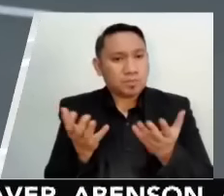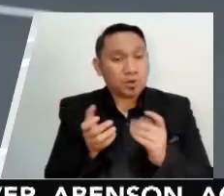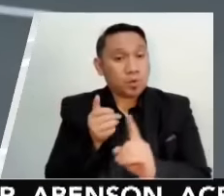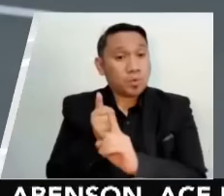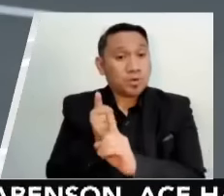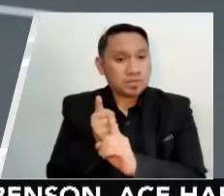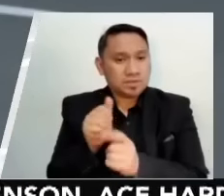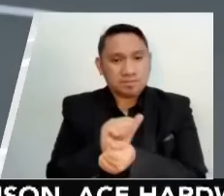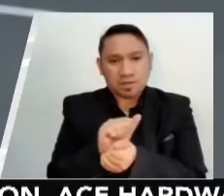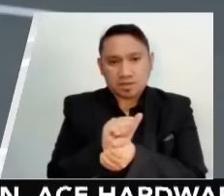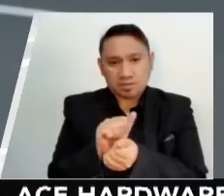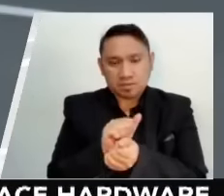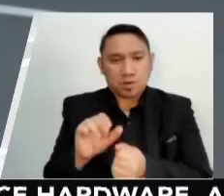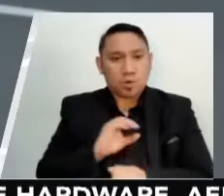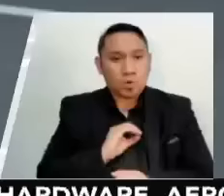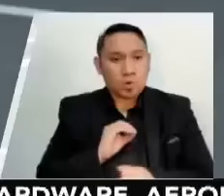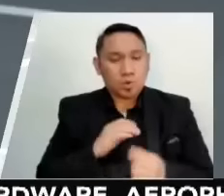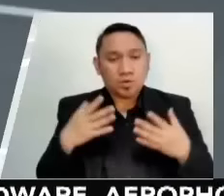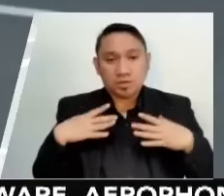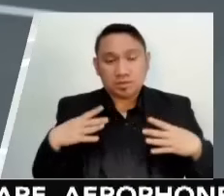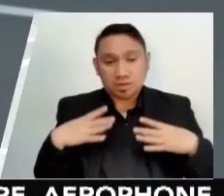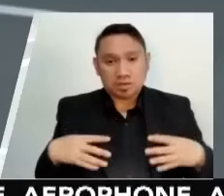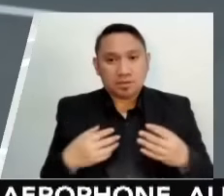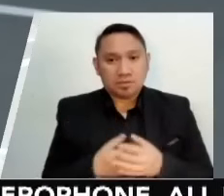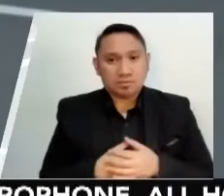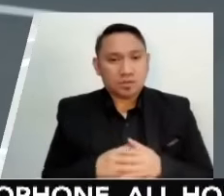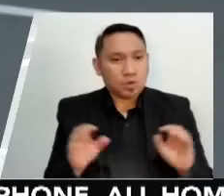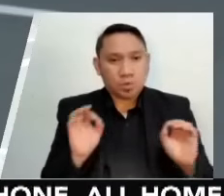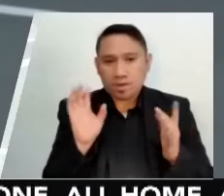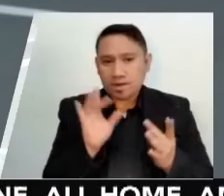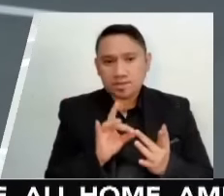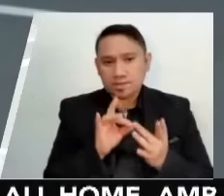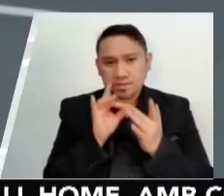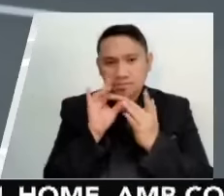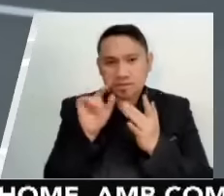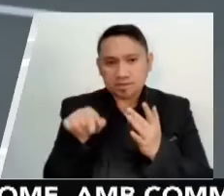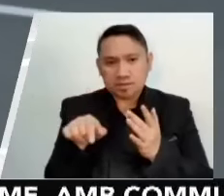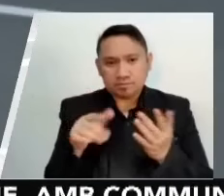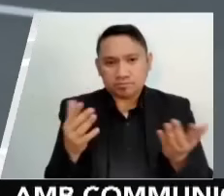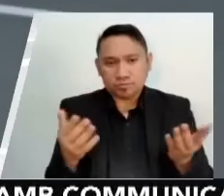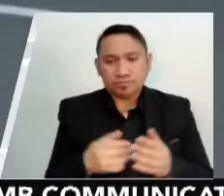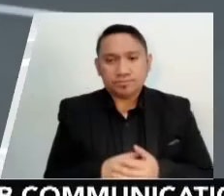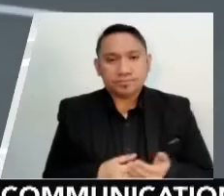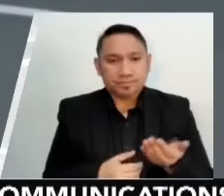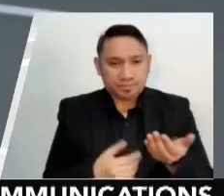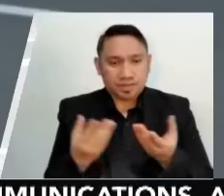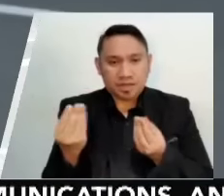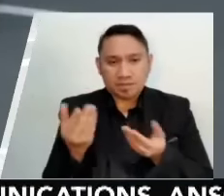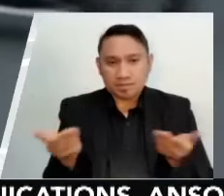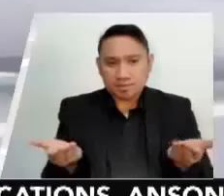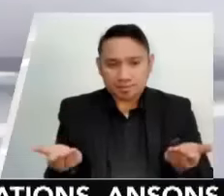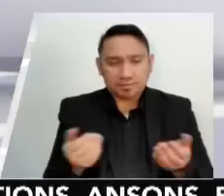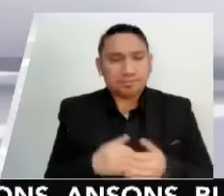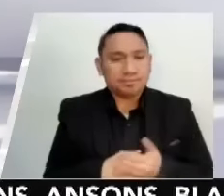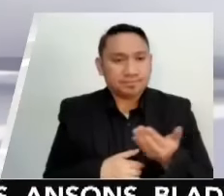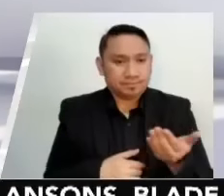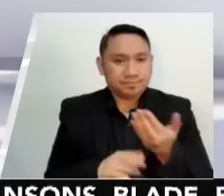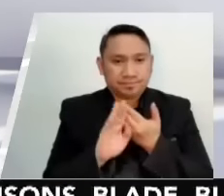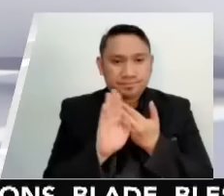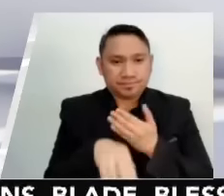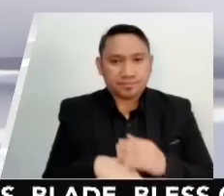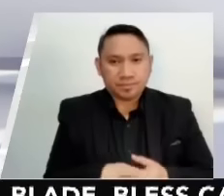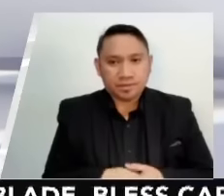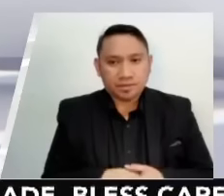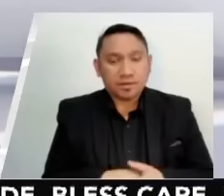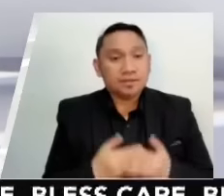doon sa loob ng kulungan. Gate ng PNP, walang special treatment para kay Guo. Yan muna ang latest mula rito sa Camp Crame. Balik sa iyo, Pia.